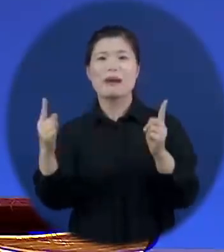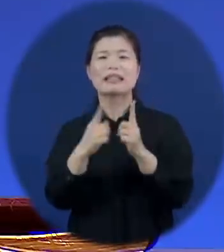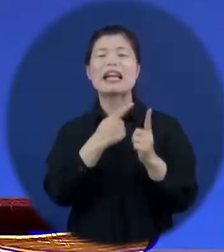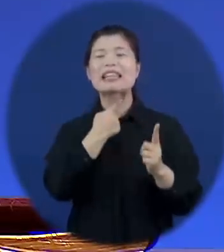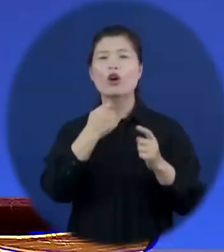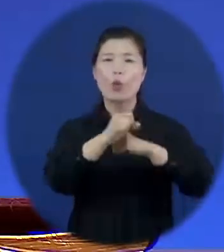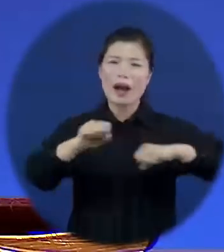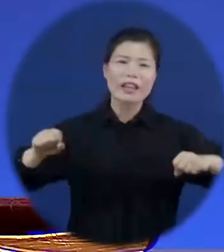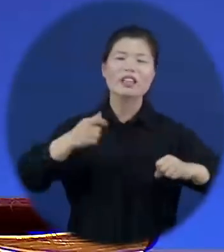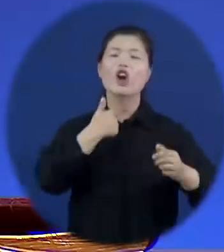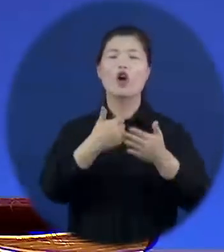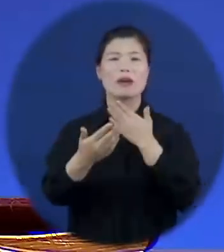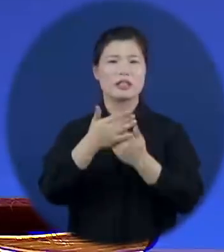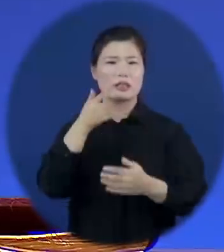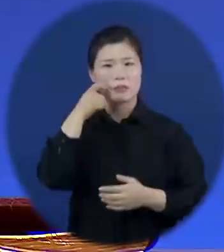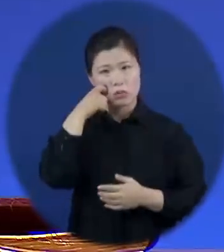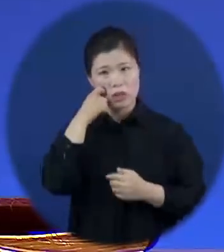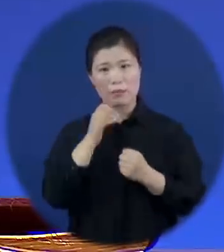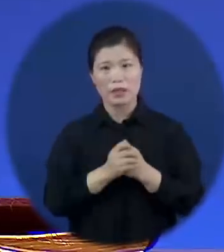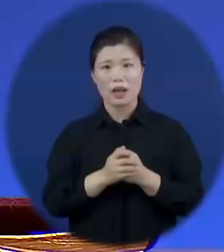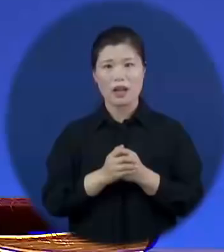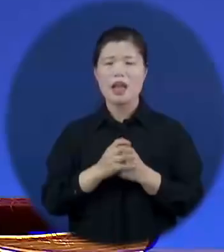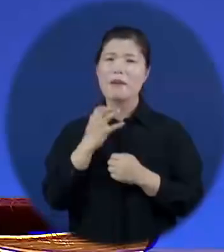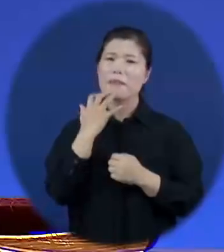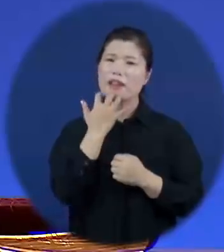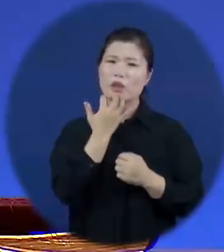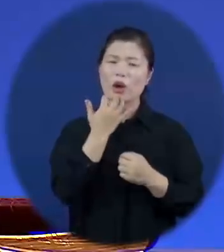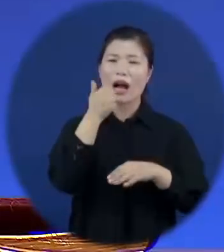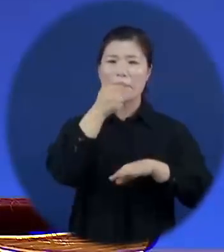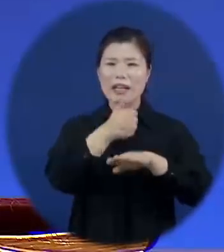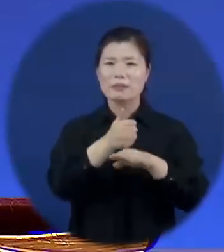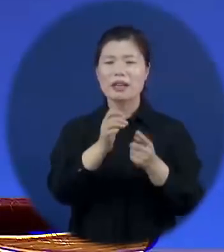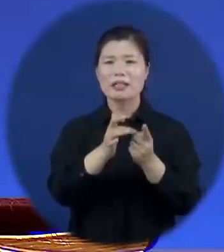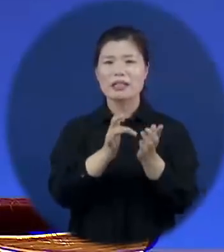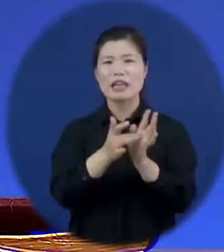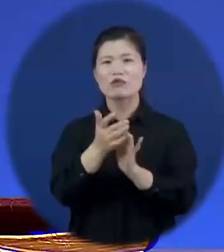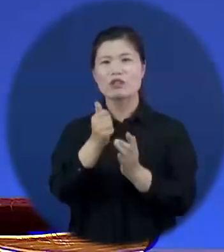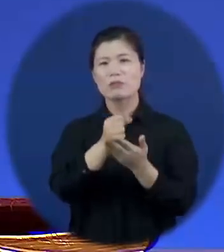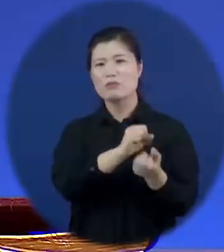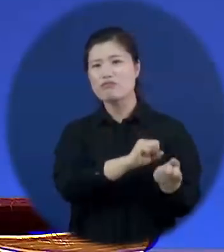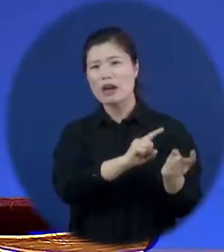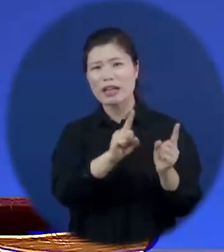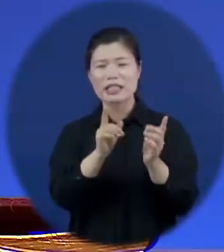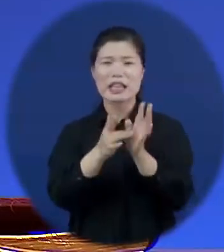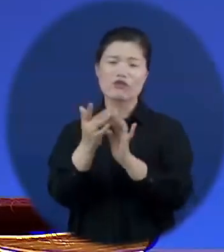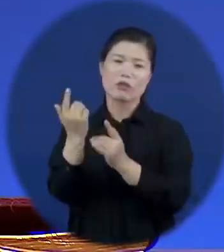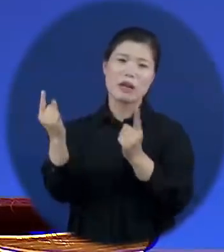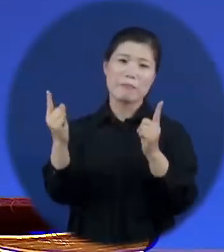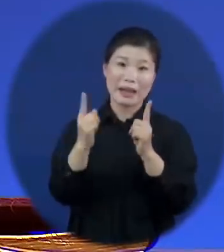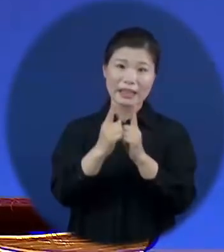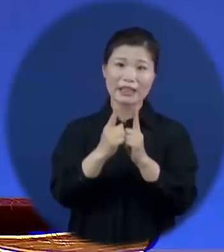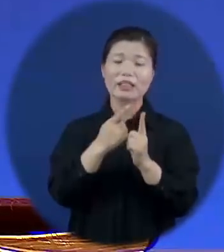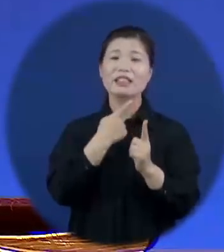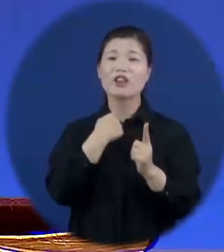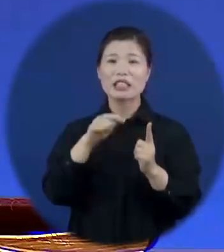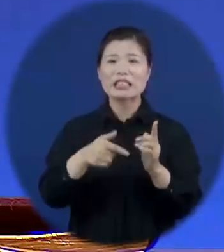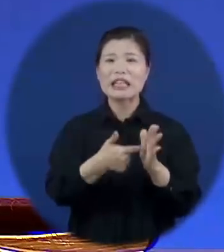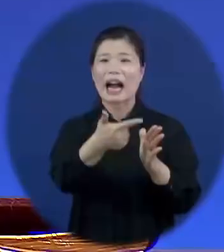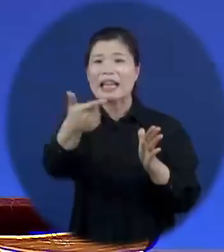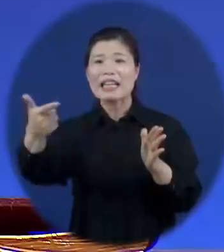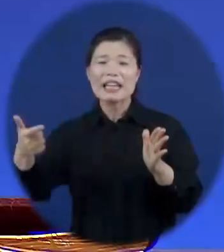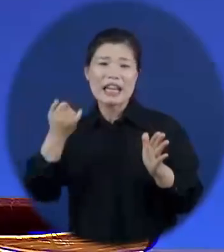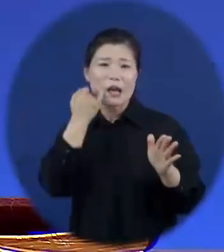못하고요, 베드로가 부활하신 예수께서 마지막으로 나타나셔서 내 양을 먹이라 라고 말씀하셨던 그